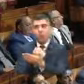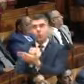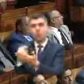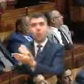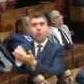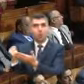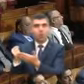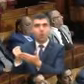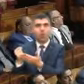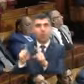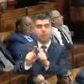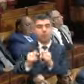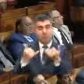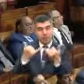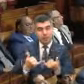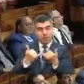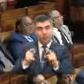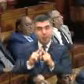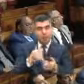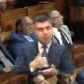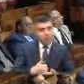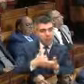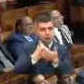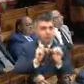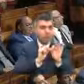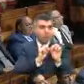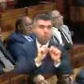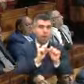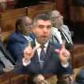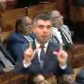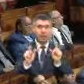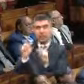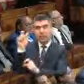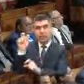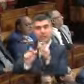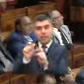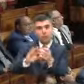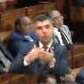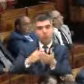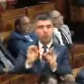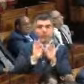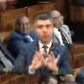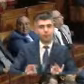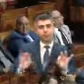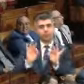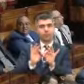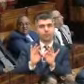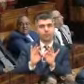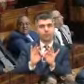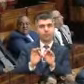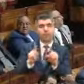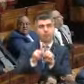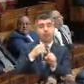الارض، ولكن شي حاجه اللي هي ملموسه واللي هي غادي تجبر الضرر هاد الفلاحه ما كايناش. تنطالبوا